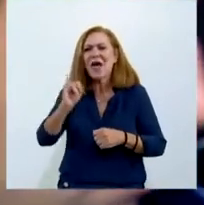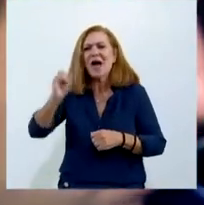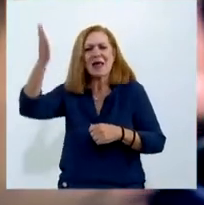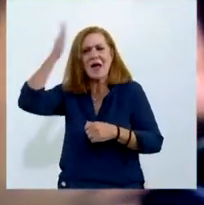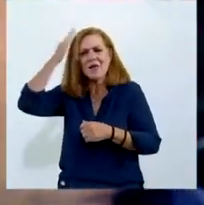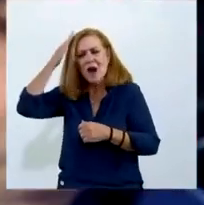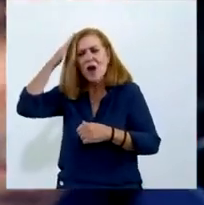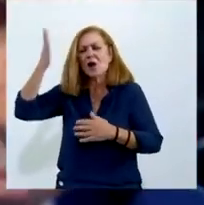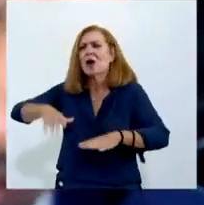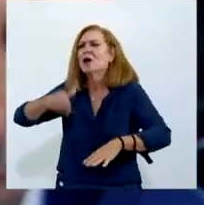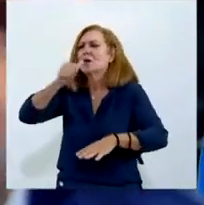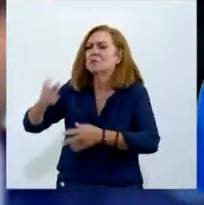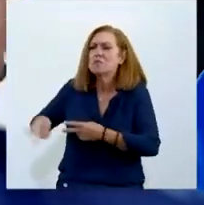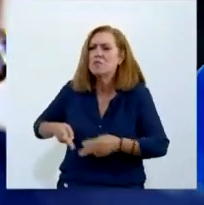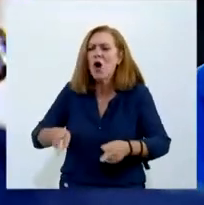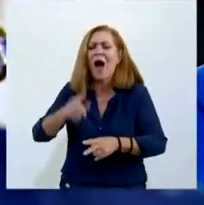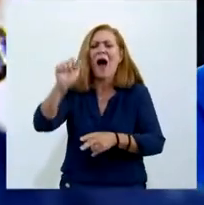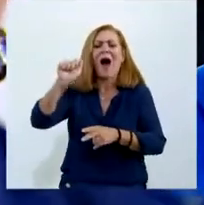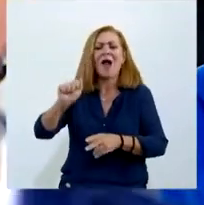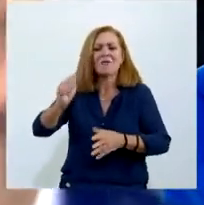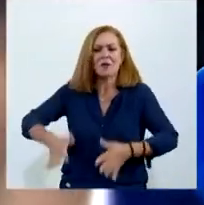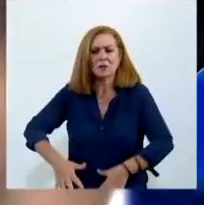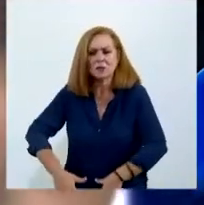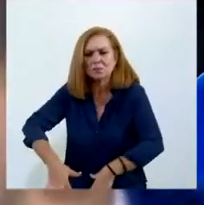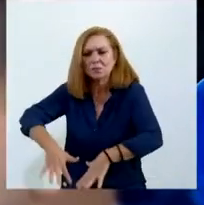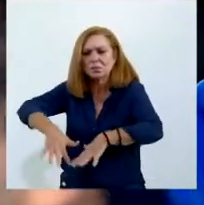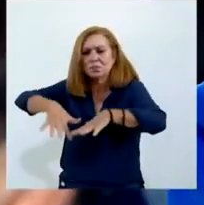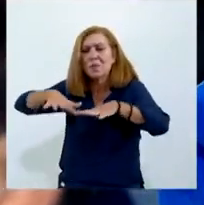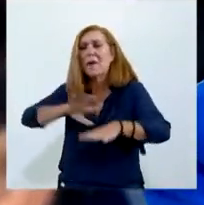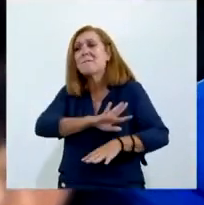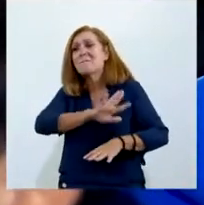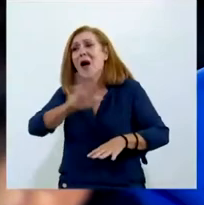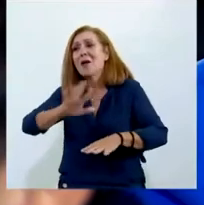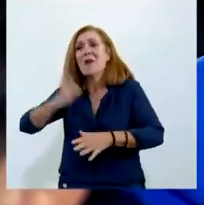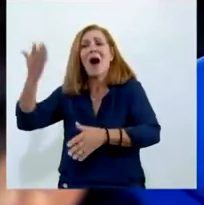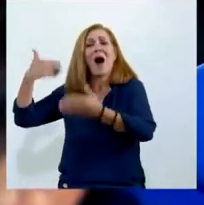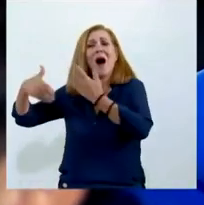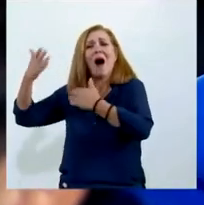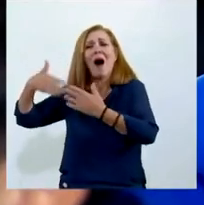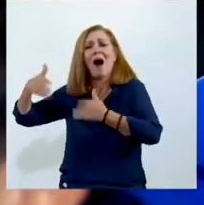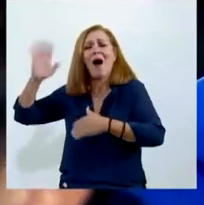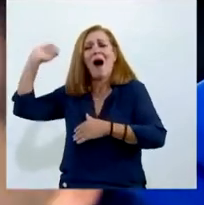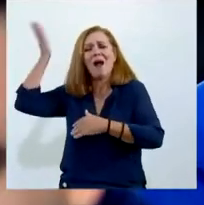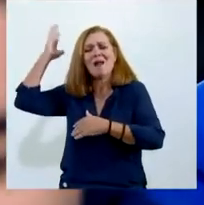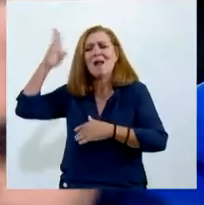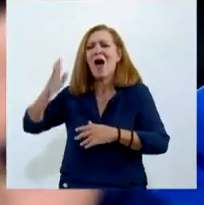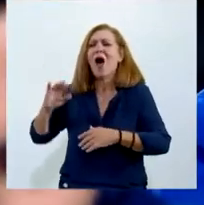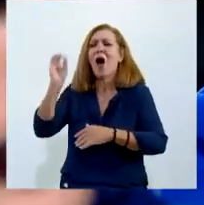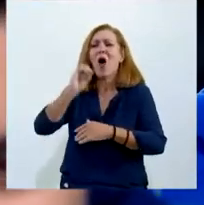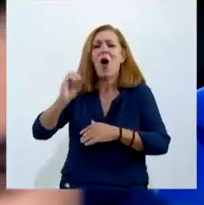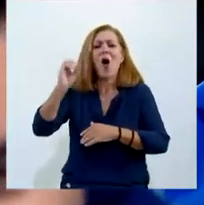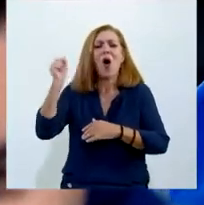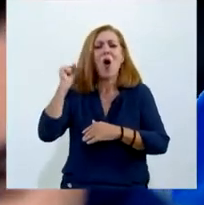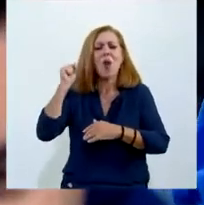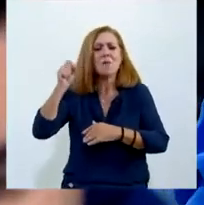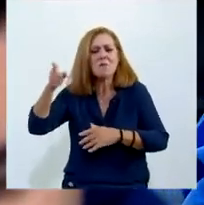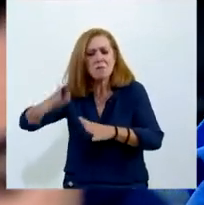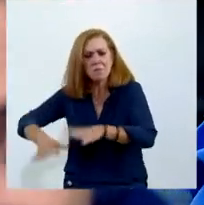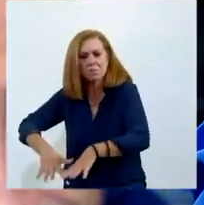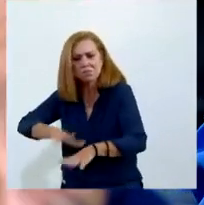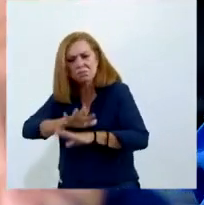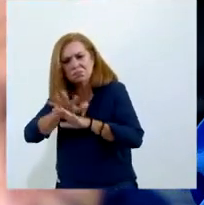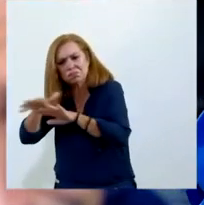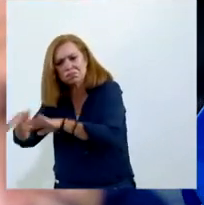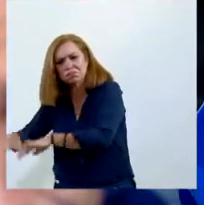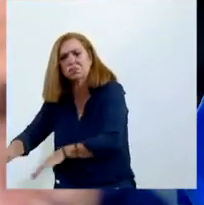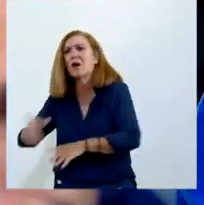Είχε υπερχυλήσει ο Αλφιός, έφτασαν τα νερά του μέχρι την αρχαία Ολυμπία και έγινε θέμα. Η φωτογραφία ταξίδεψε σε όλο τον κόσμο.